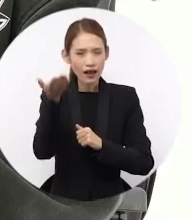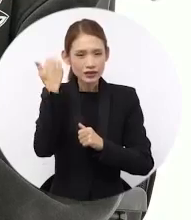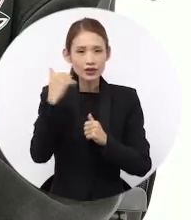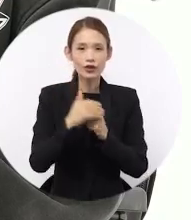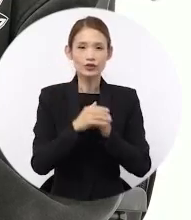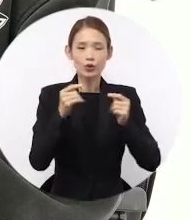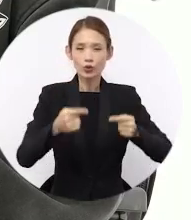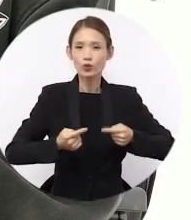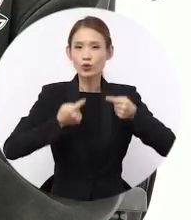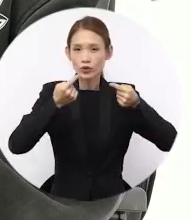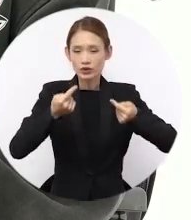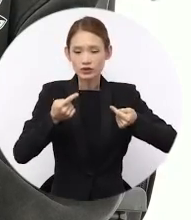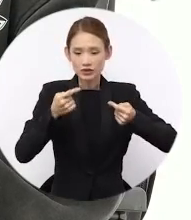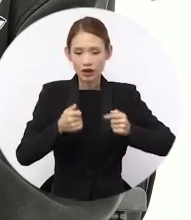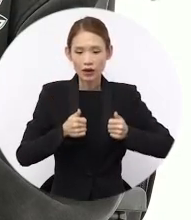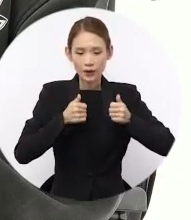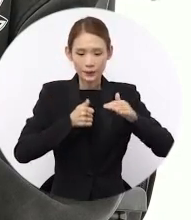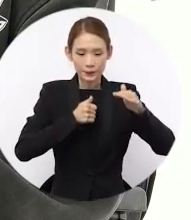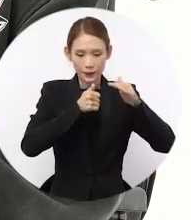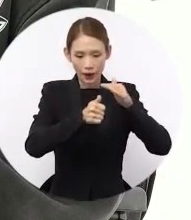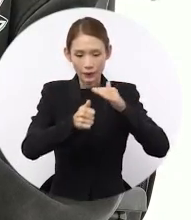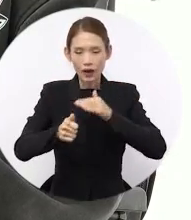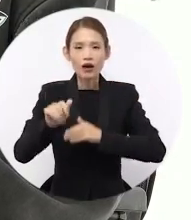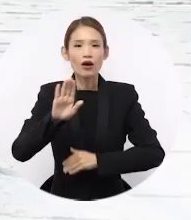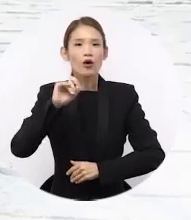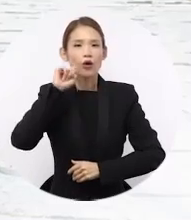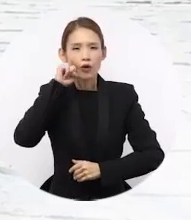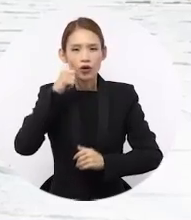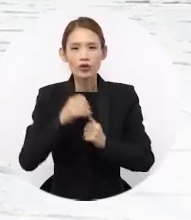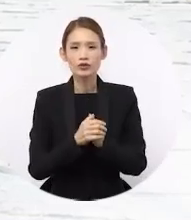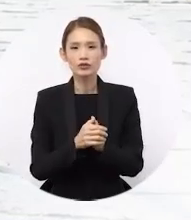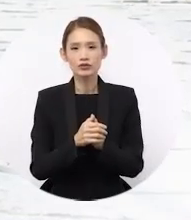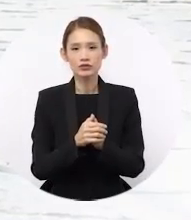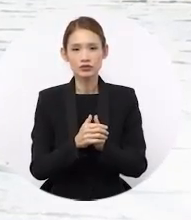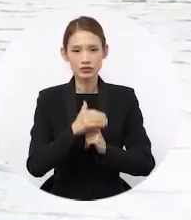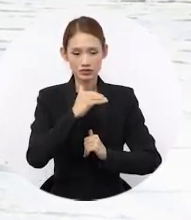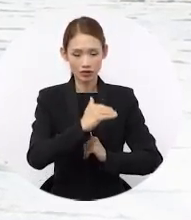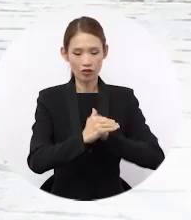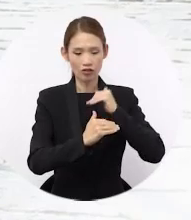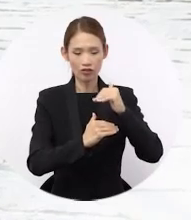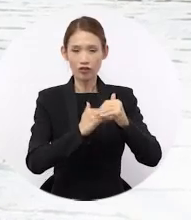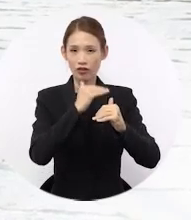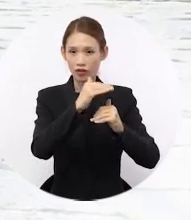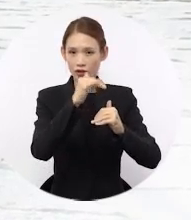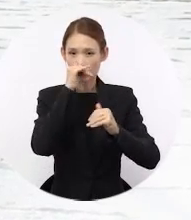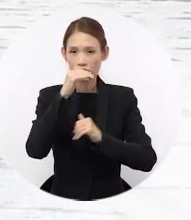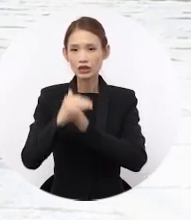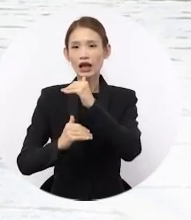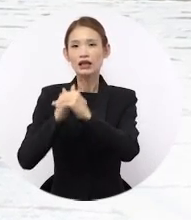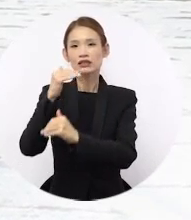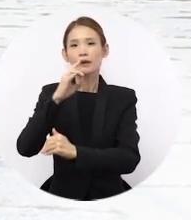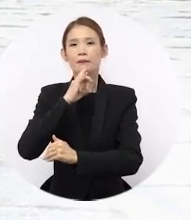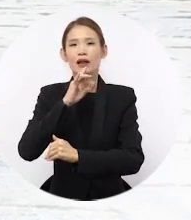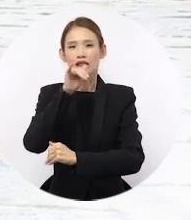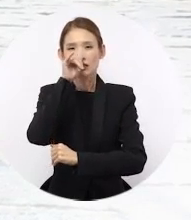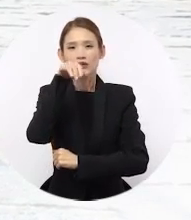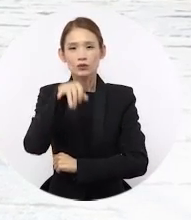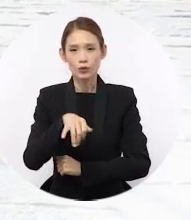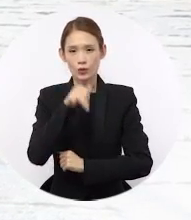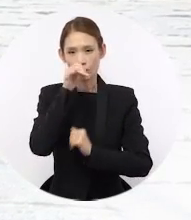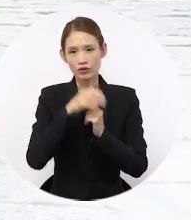해도 휠체어 접근이 굉장히 어려웠어요. 그래서 턱이 있고 계단밖에 없는 곳이